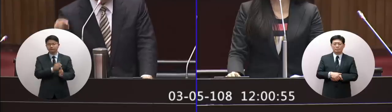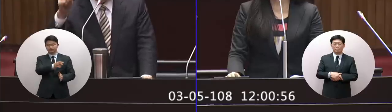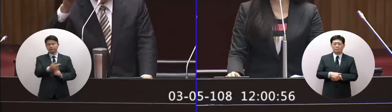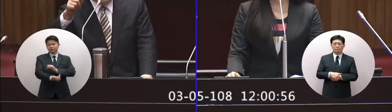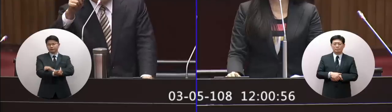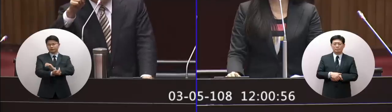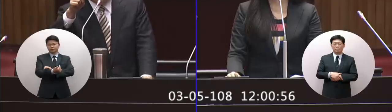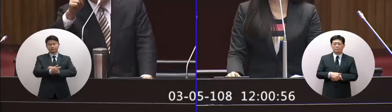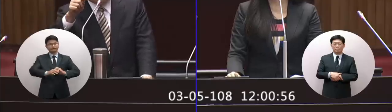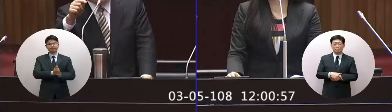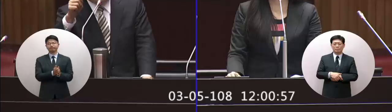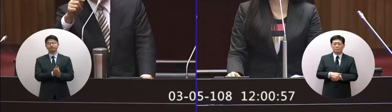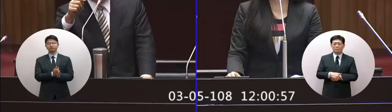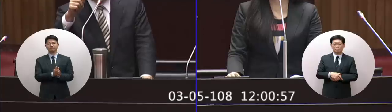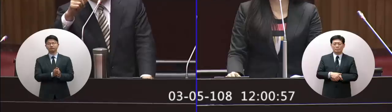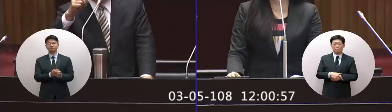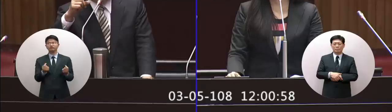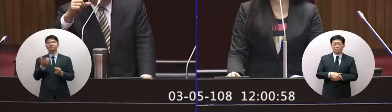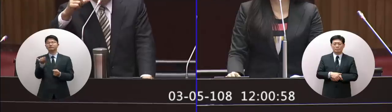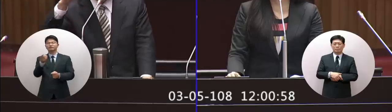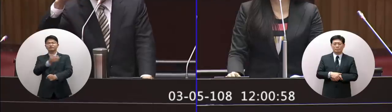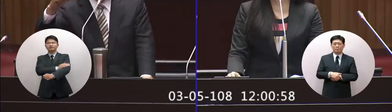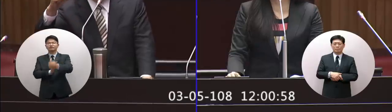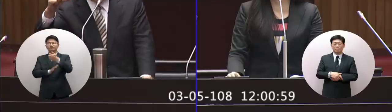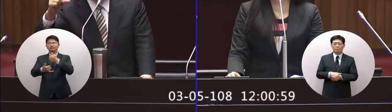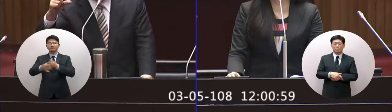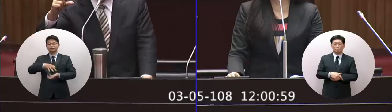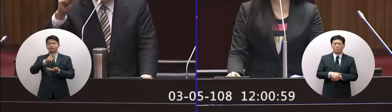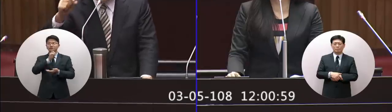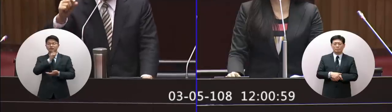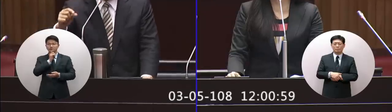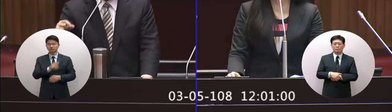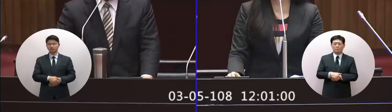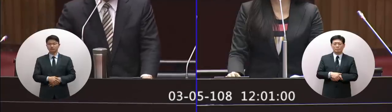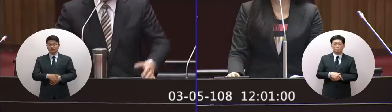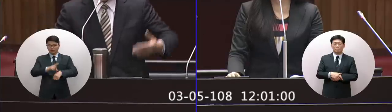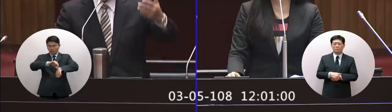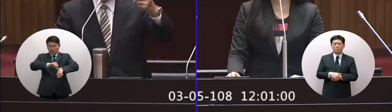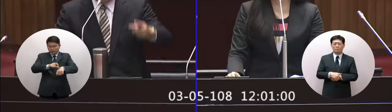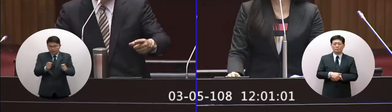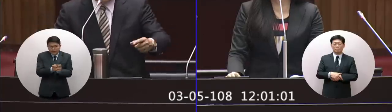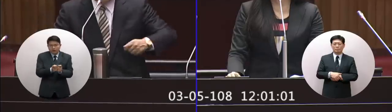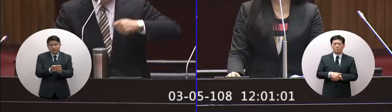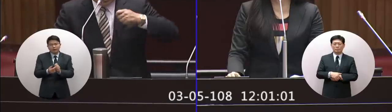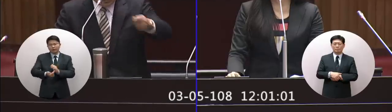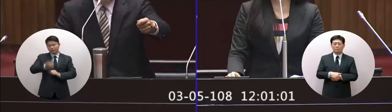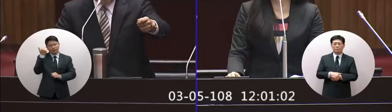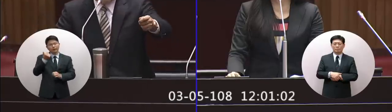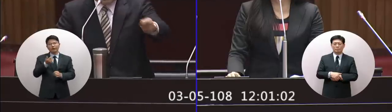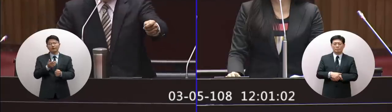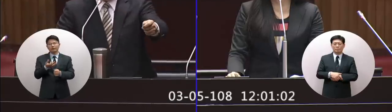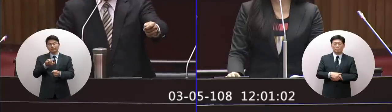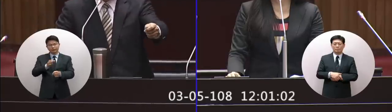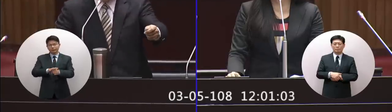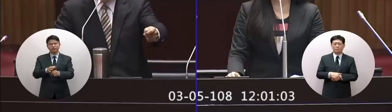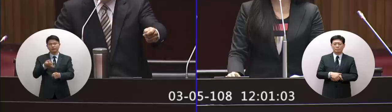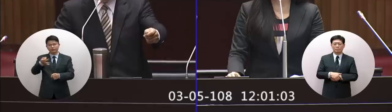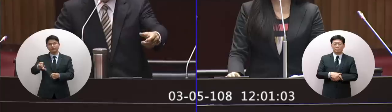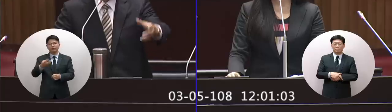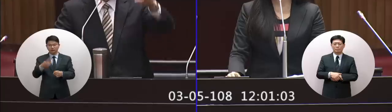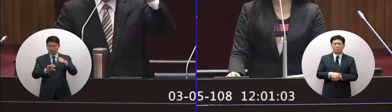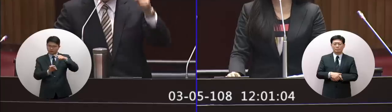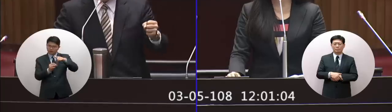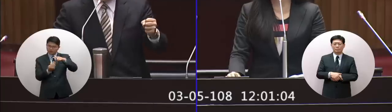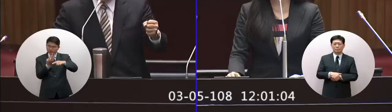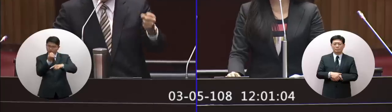刻像陈委员刚才所说，限定更短的时间，同时一波更高的层